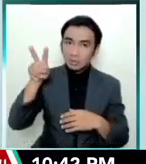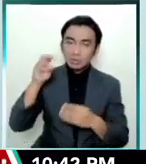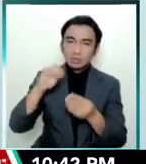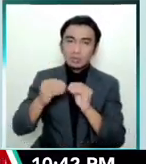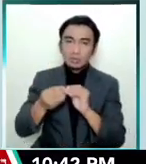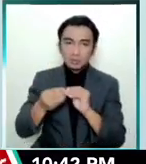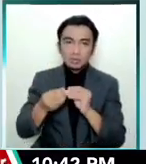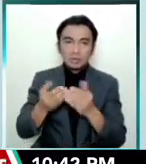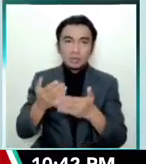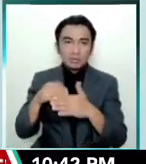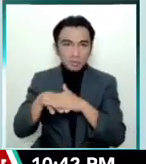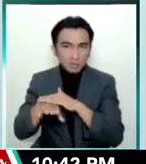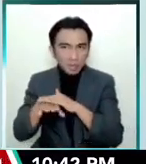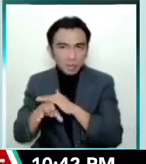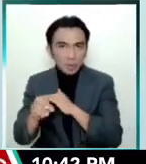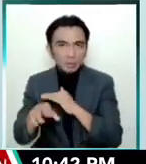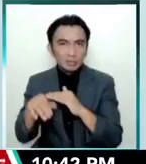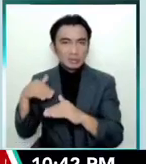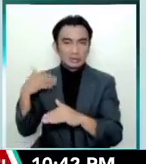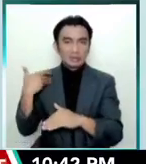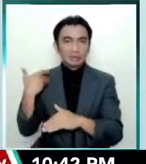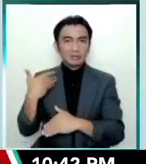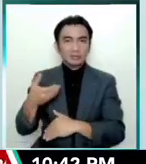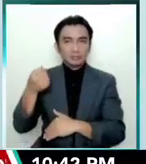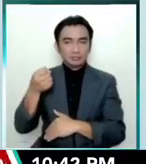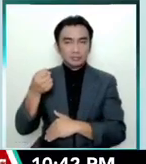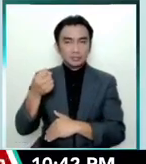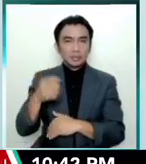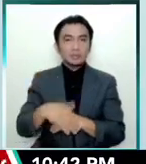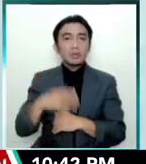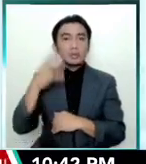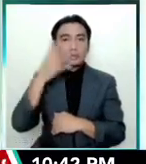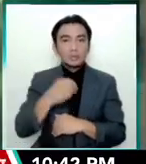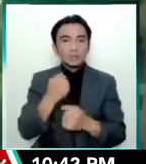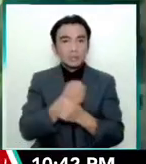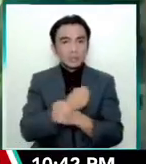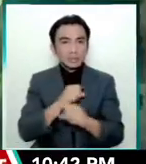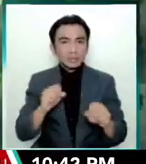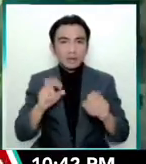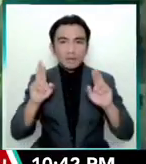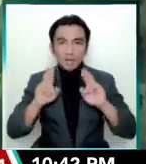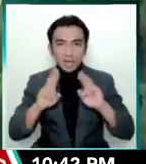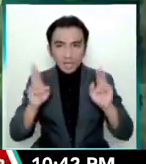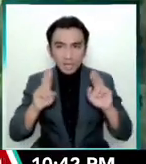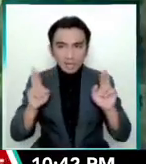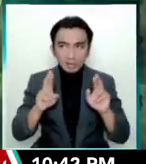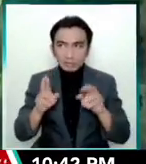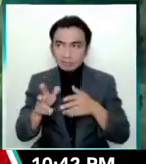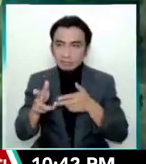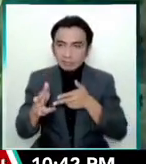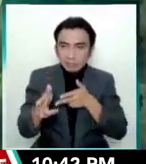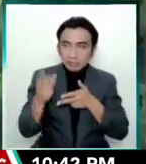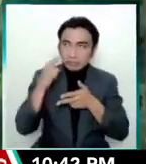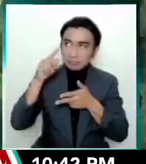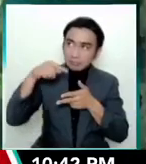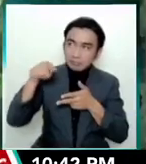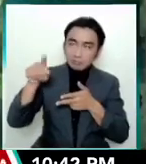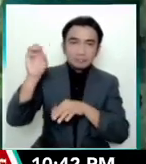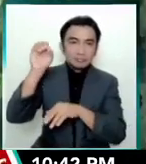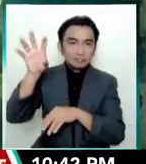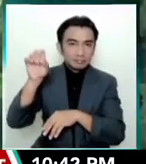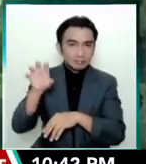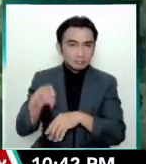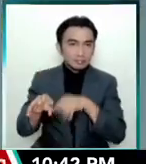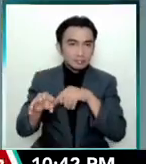mo. Yun yung sinasabi natin na yung safety precaution. Meron daw timer ang ibang kalsada sa Metro Manila, sabi